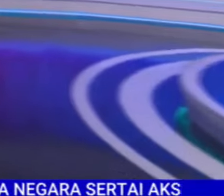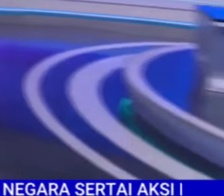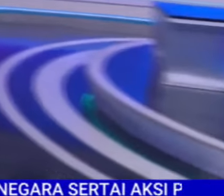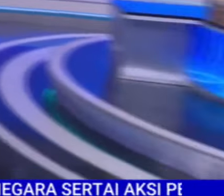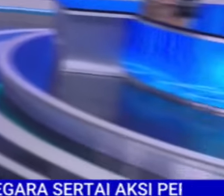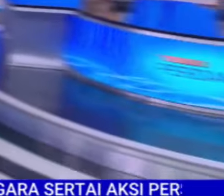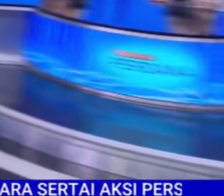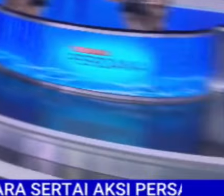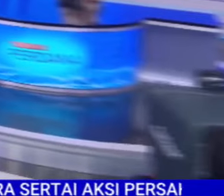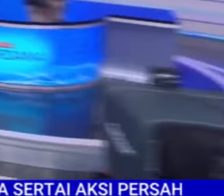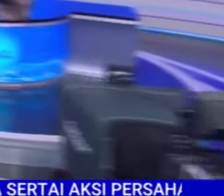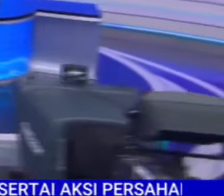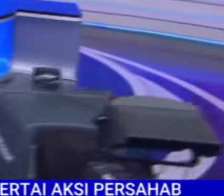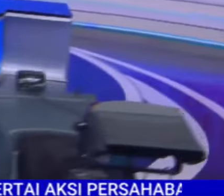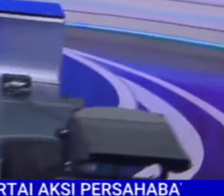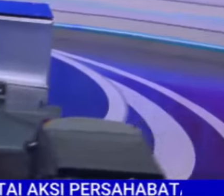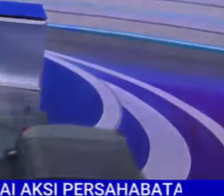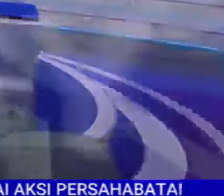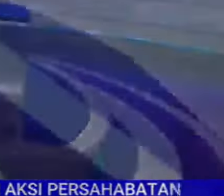Migrant untuk perkembangan seterusnya. Silakan.